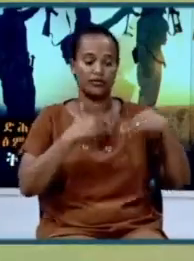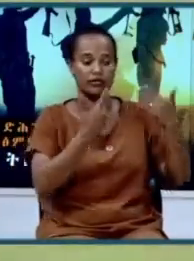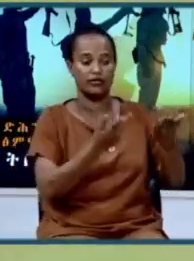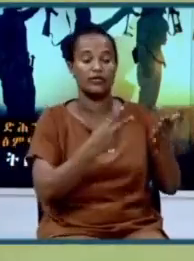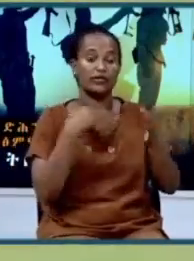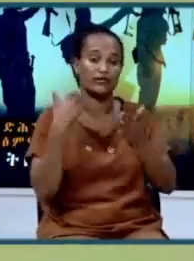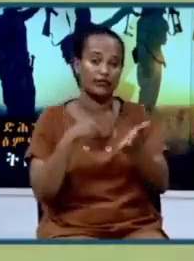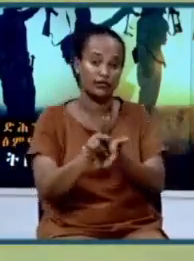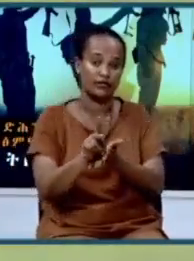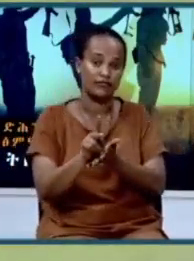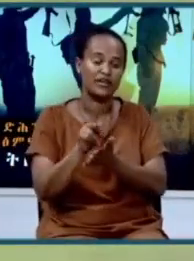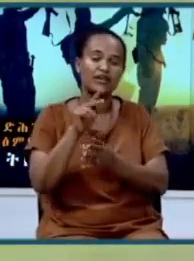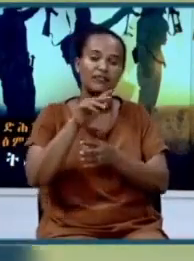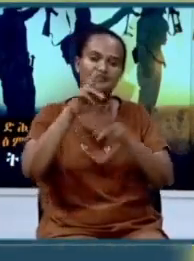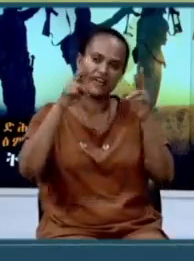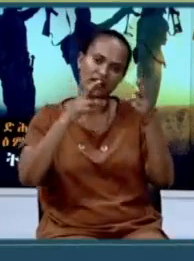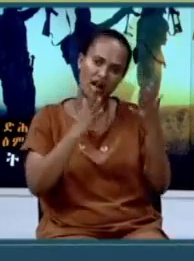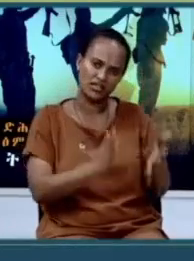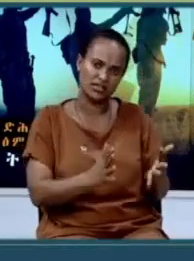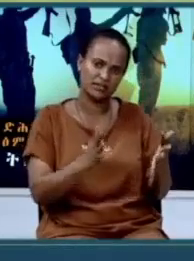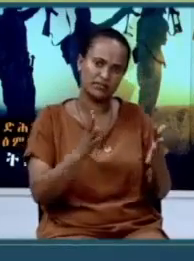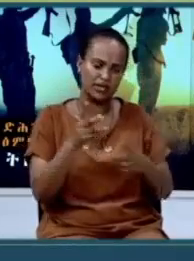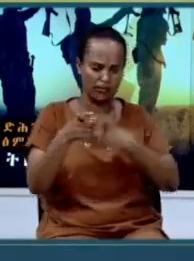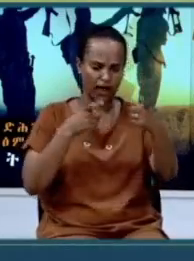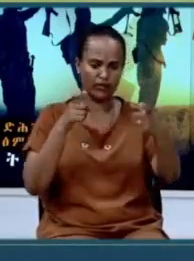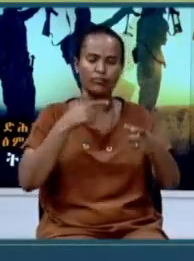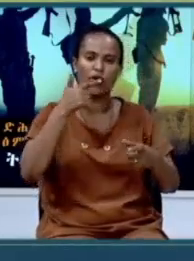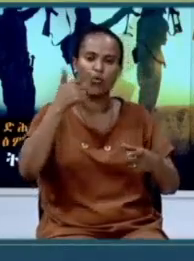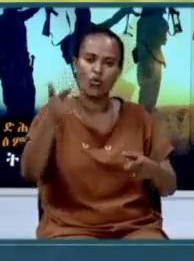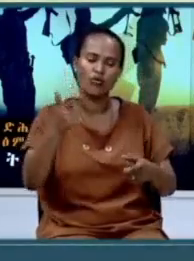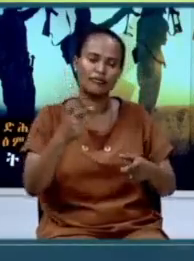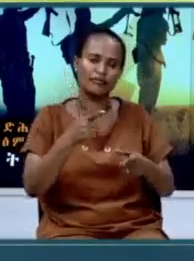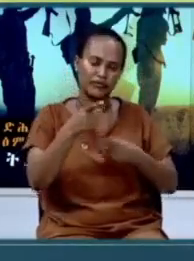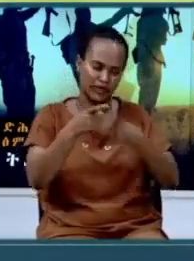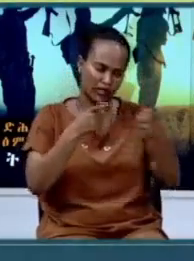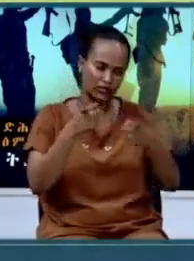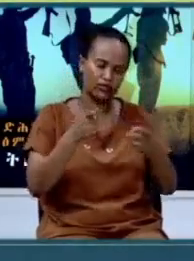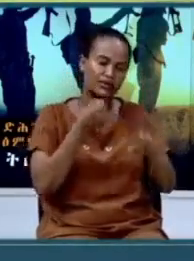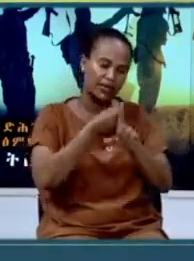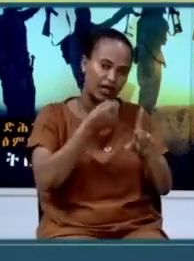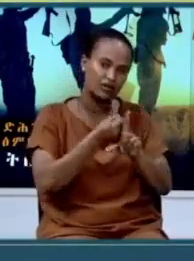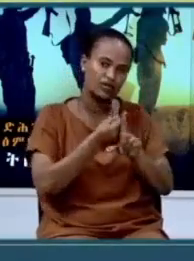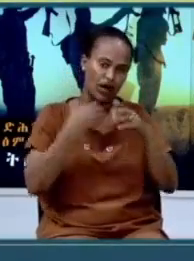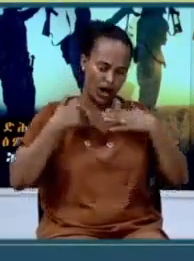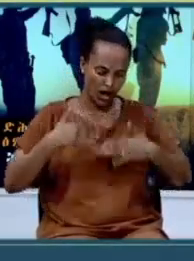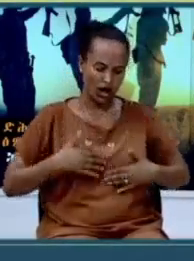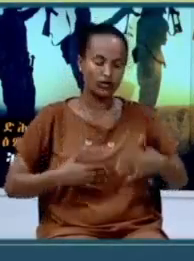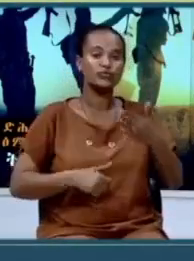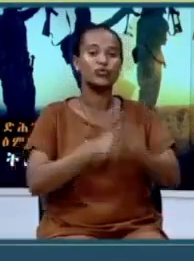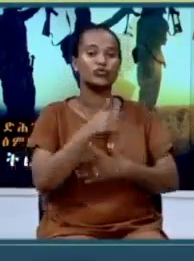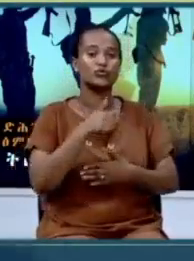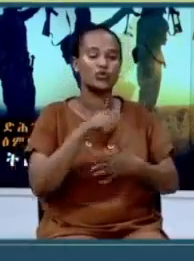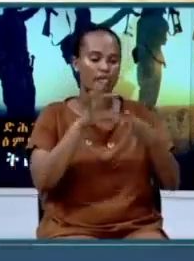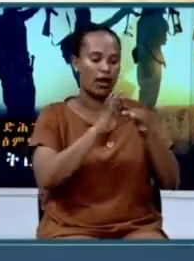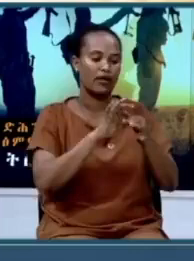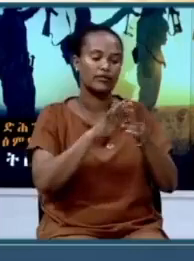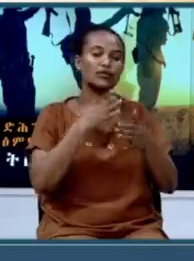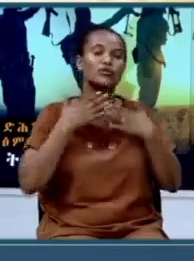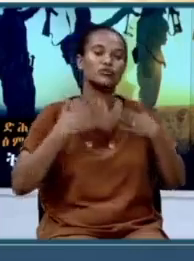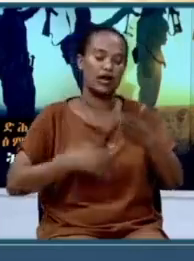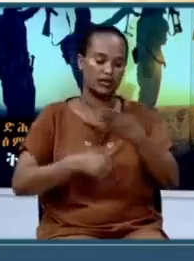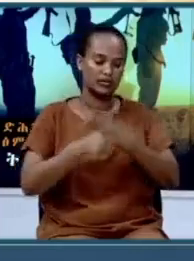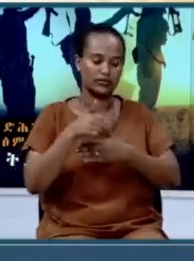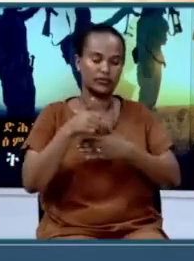ብስርዓት ፌደራሊዝም ክመሓደሩ ብቋንቋኦም ክመሃሩን ክዳነዩን እንትቃለሱ ኣካሎም ዝጎደሉ ማሕበር ጉዳኣት ኩናት